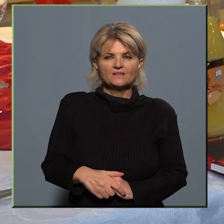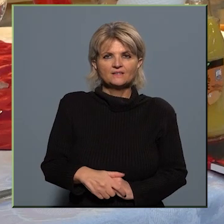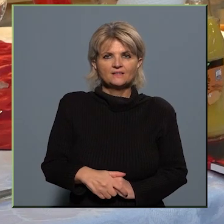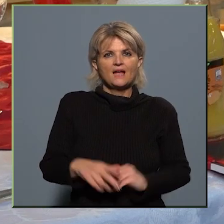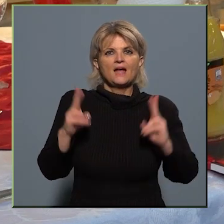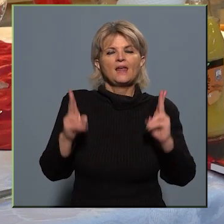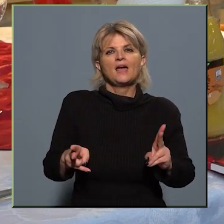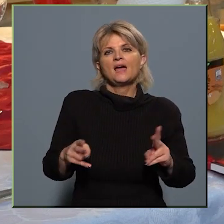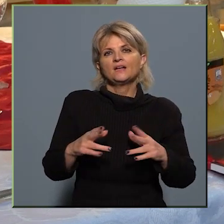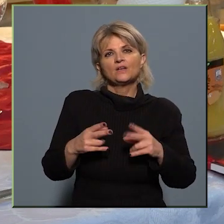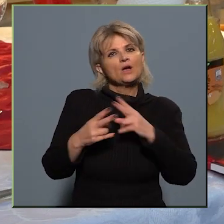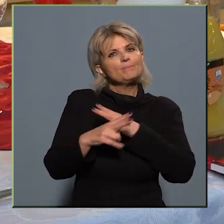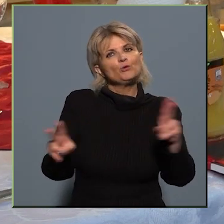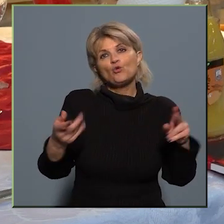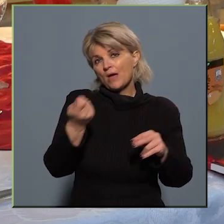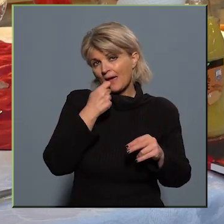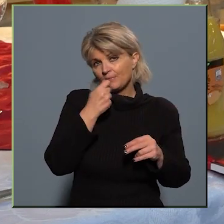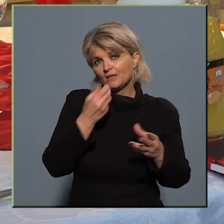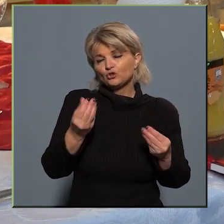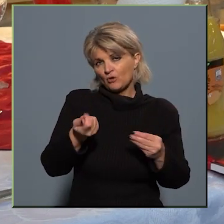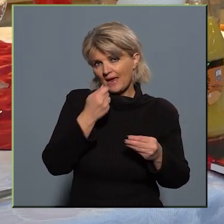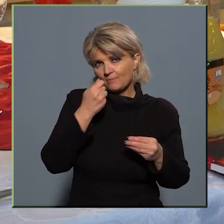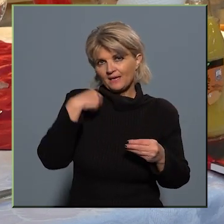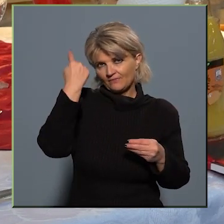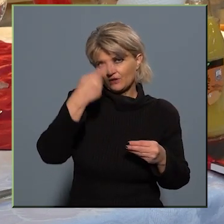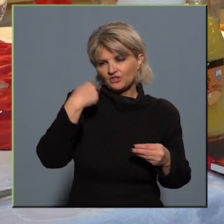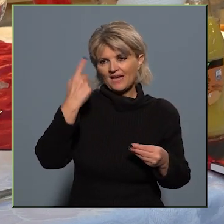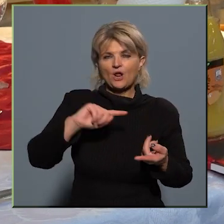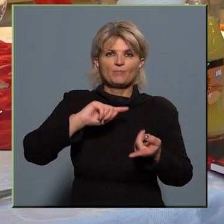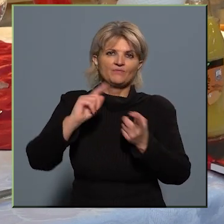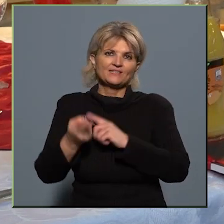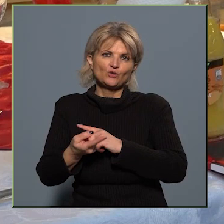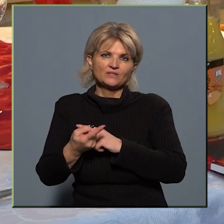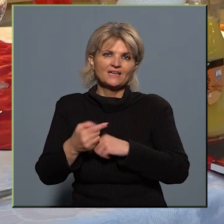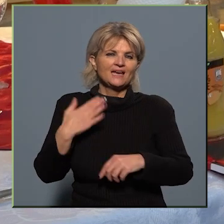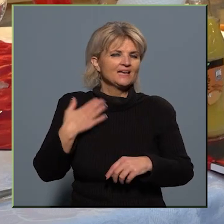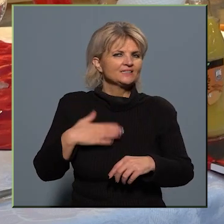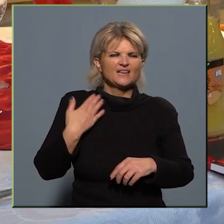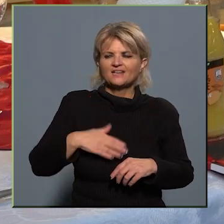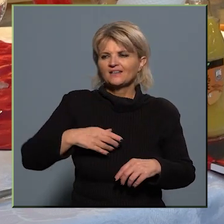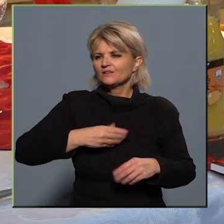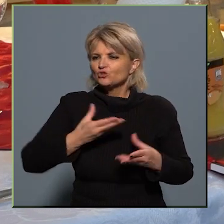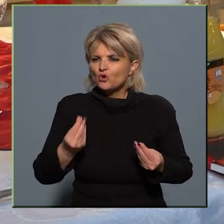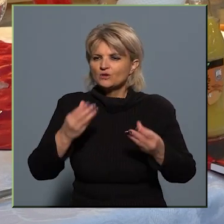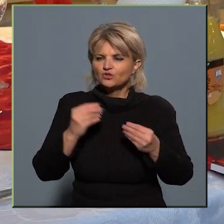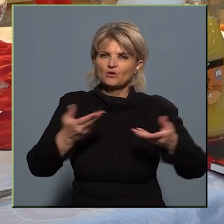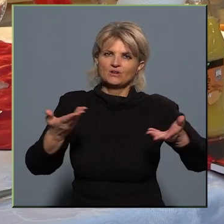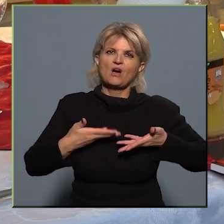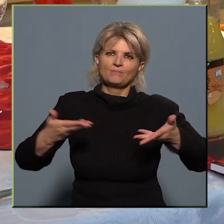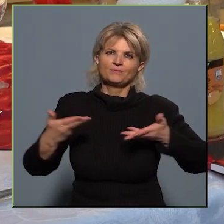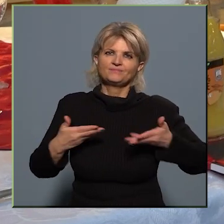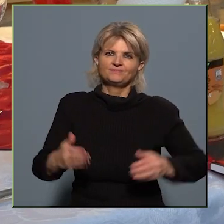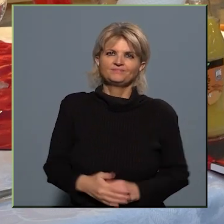komolyabb ebéd vasárnap került az asztalra, viszont szeretetből nem volt hiány.